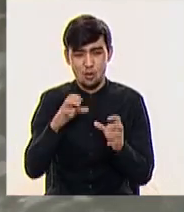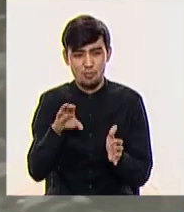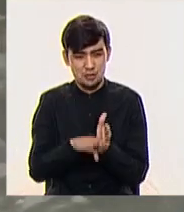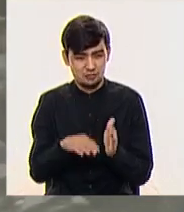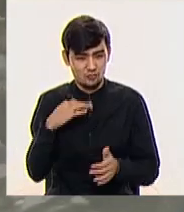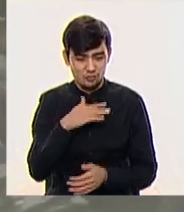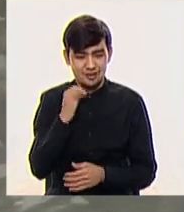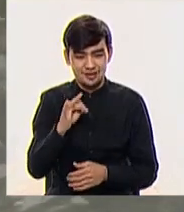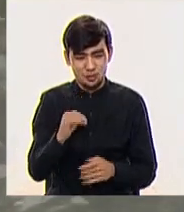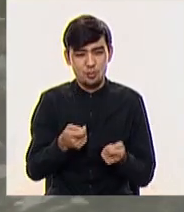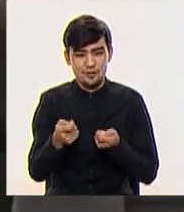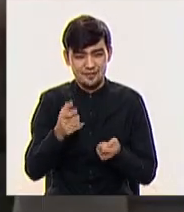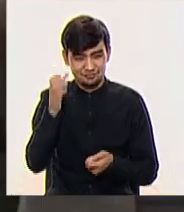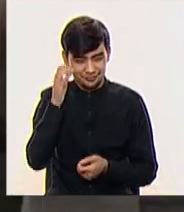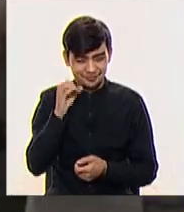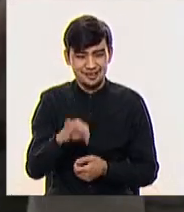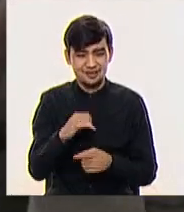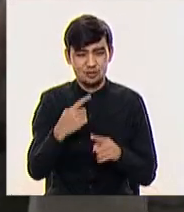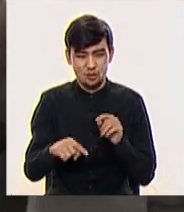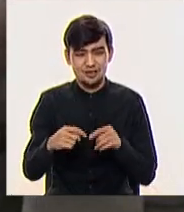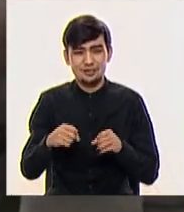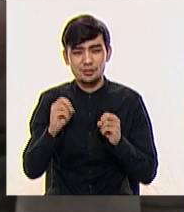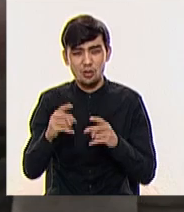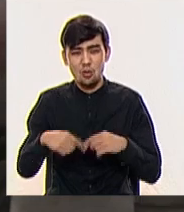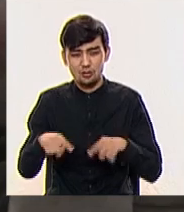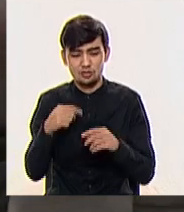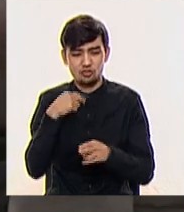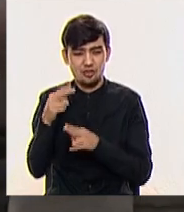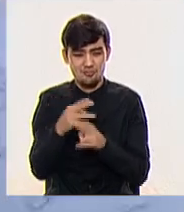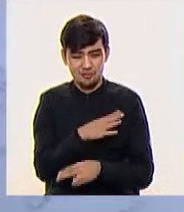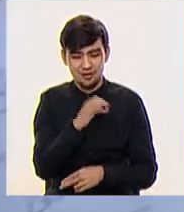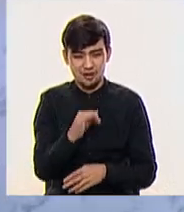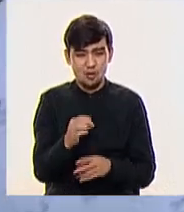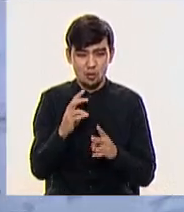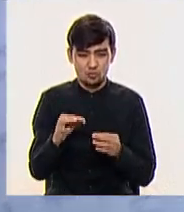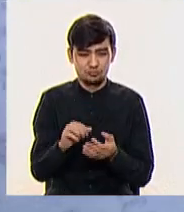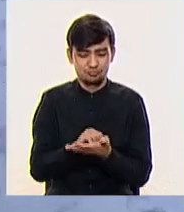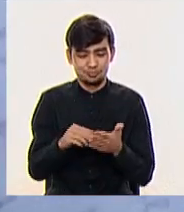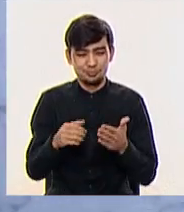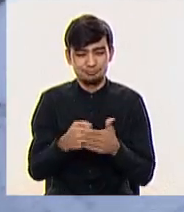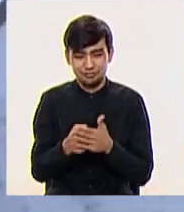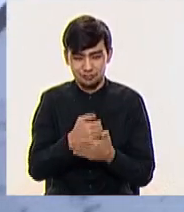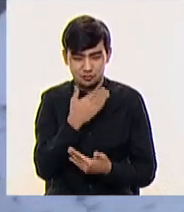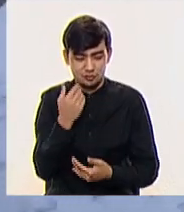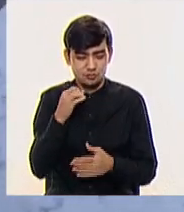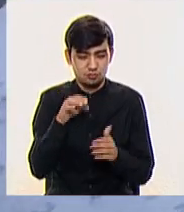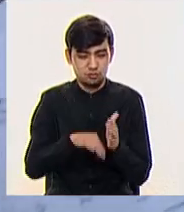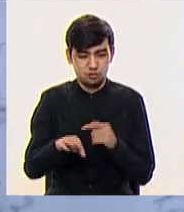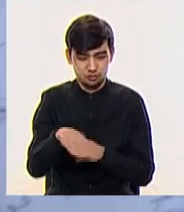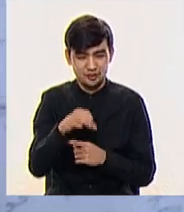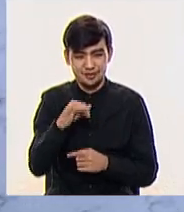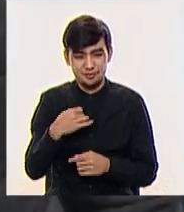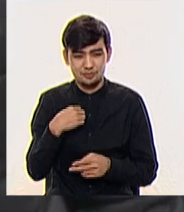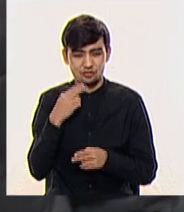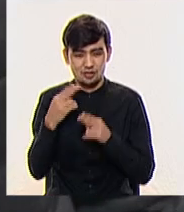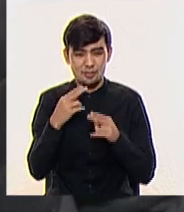олар білім басқармасынан бастап барлық құзырлы органдарға шағымданған. Бірақ еш нәтиже жоқ. Соңғы амалымыз мұңымызды министрлікке жеткізу дейді